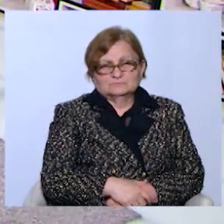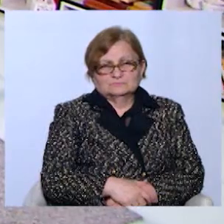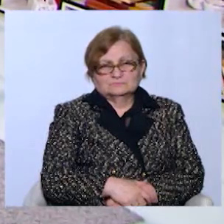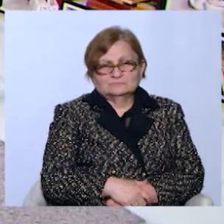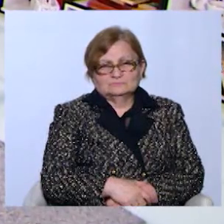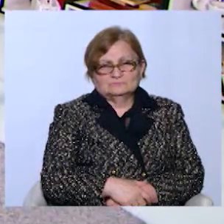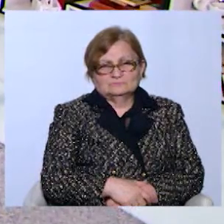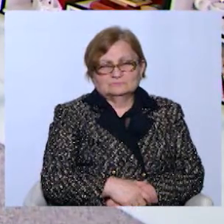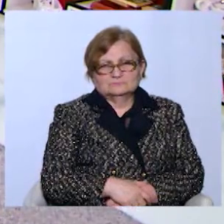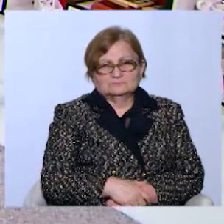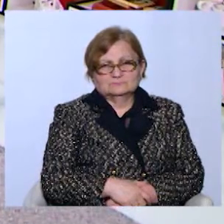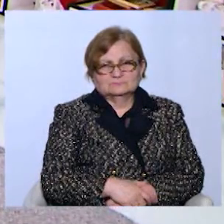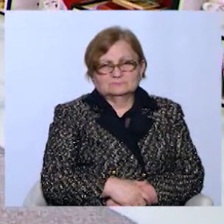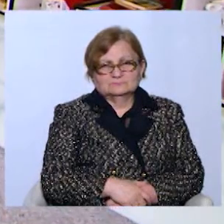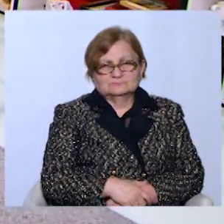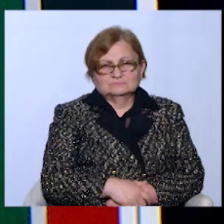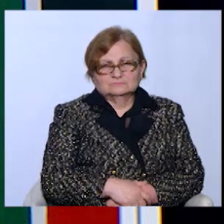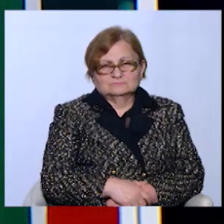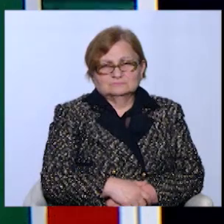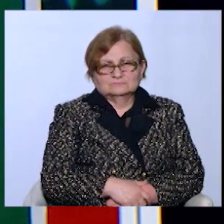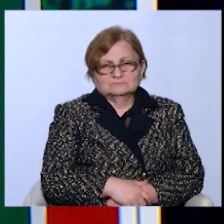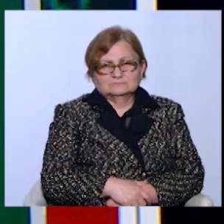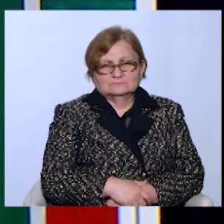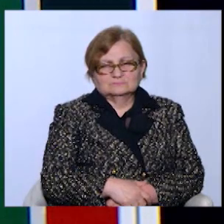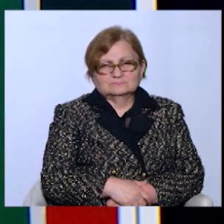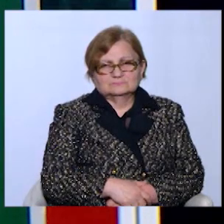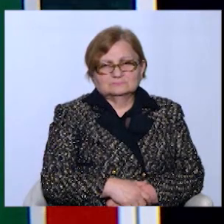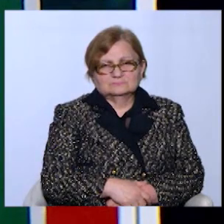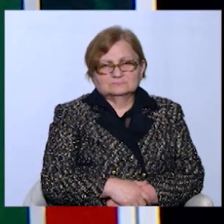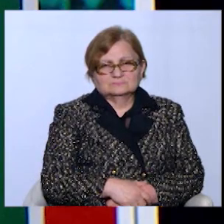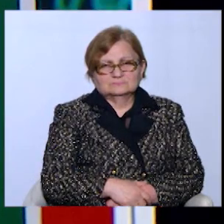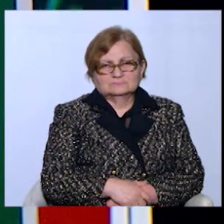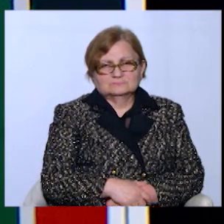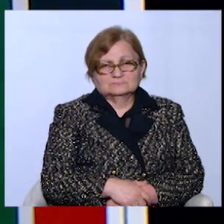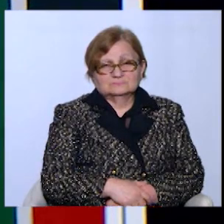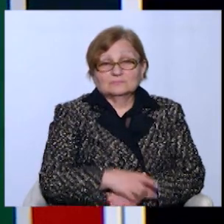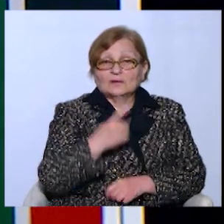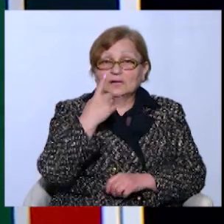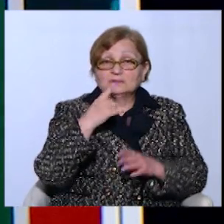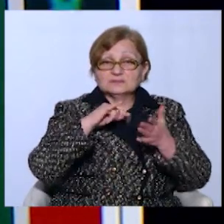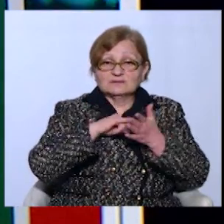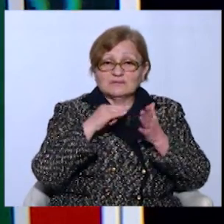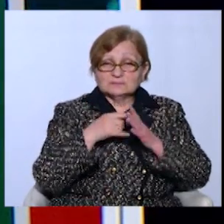აი პატარა ზომის სამკუთხედიც მივიღეთ. ერთი კვადრატი გვჭირდება.